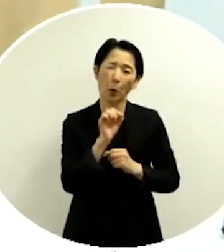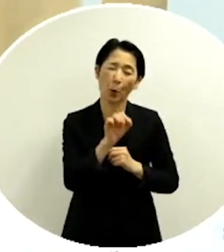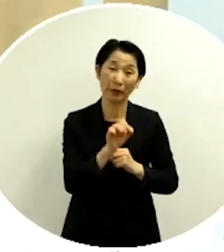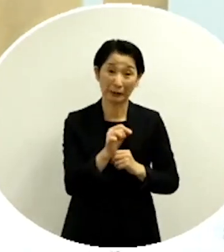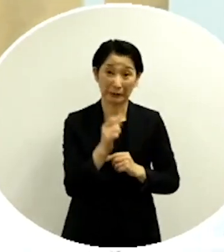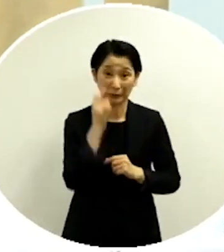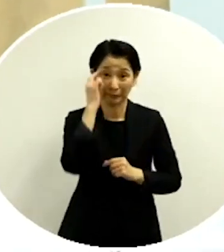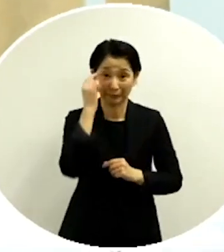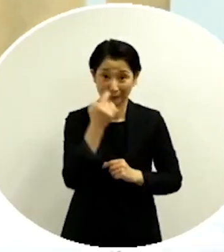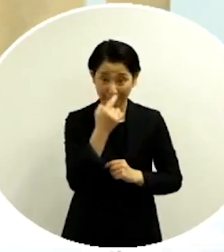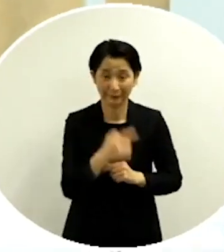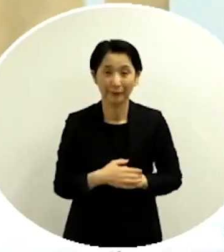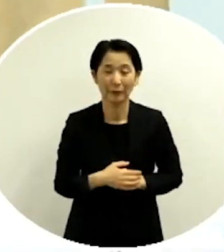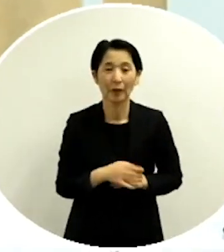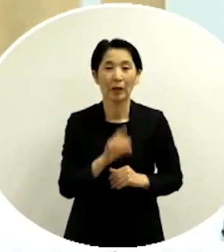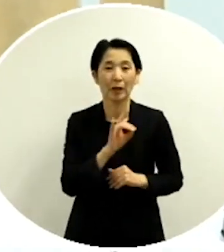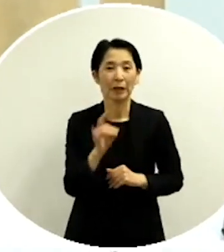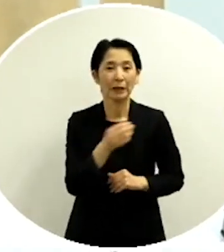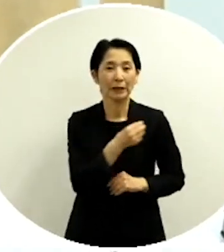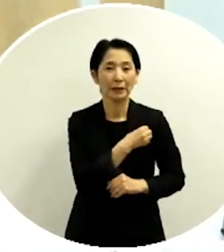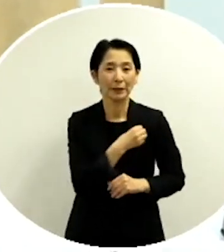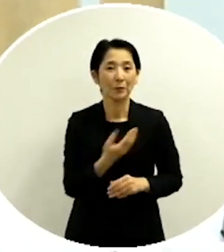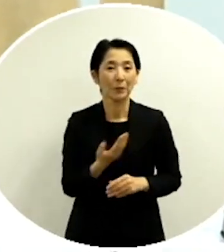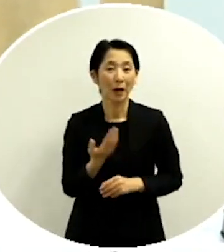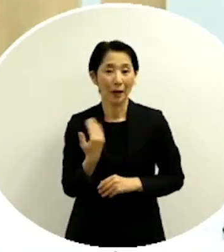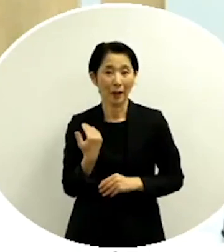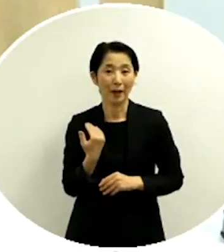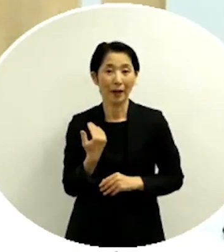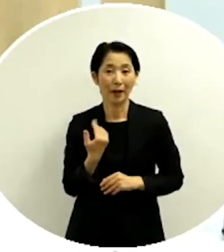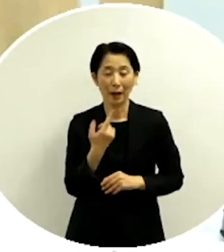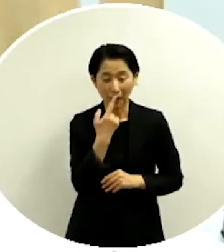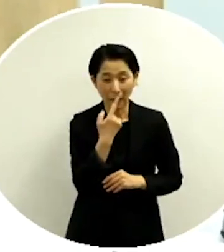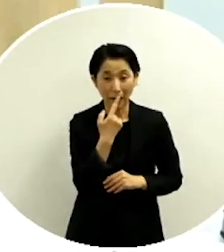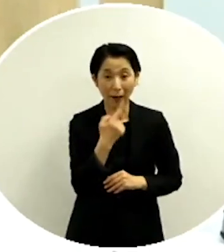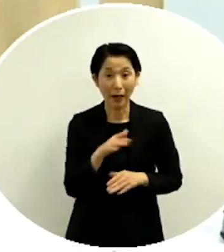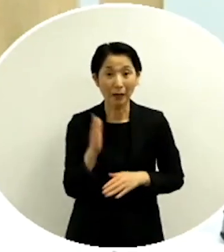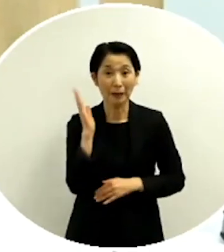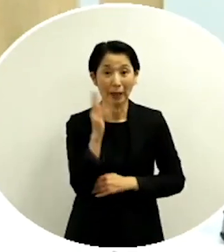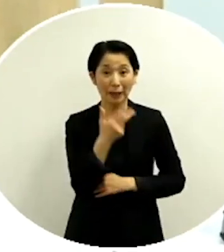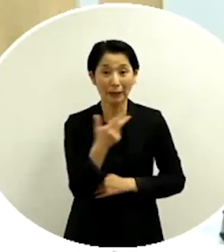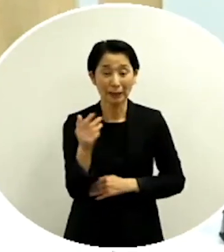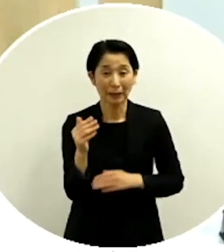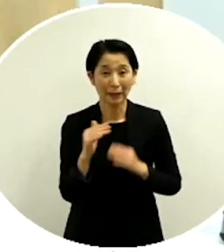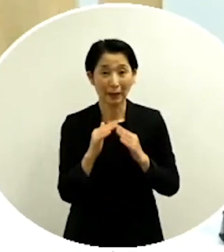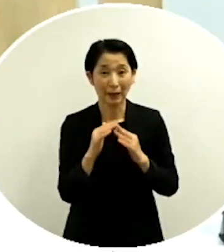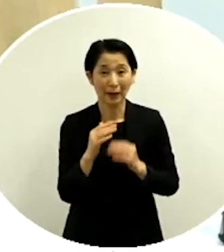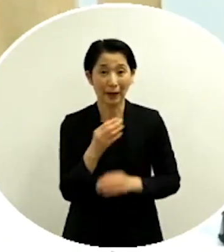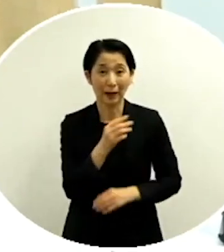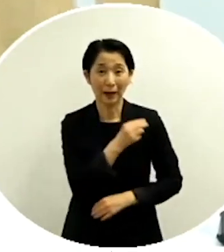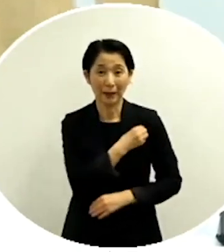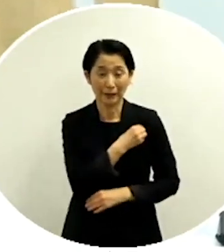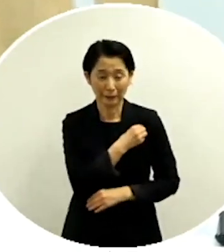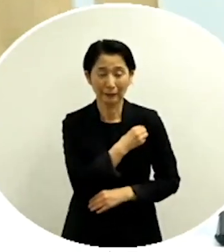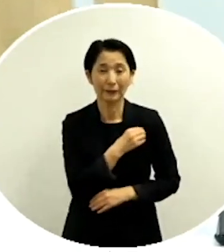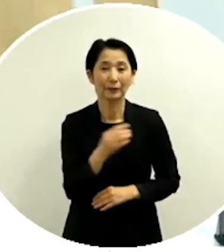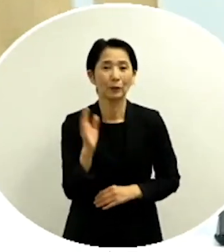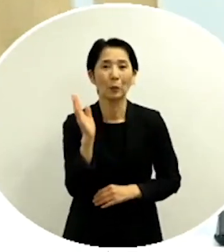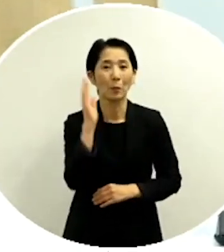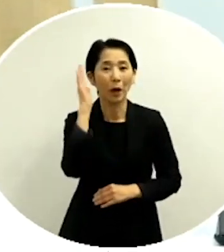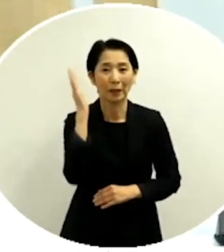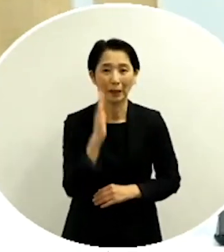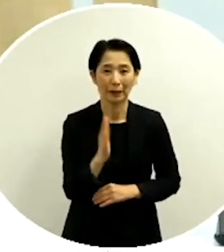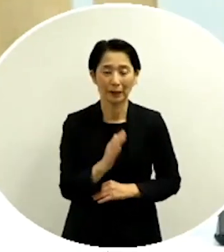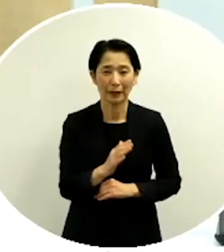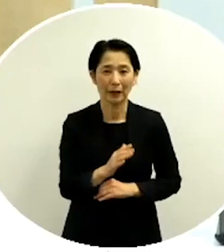思うんです私も議員になる前は自分自身が政治家になるなんて考えもしなかったですし政治って何か